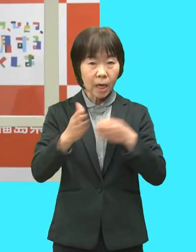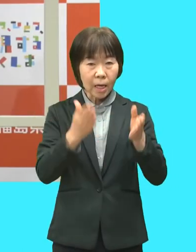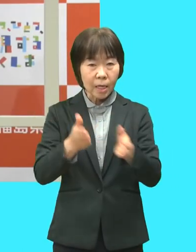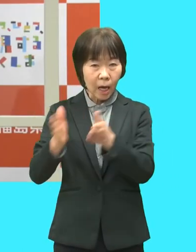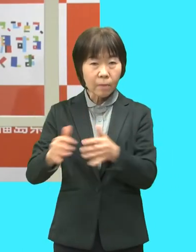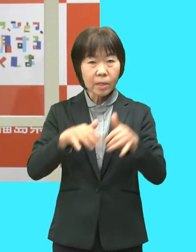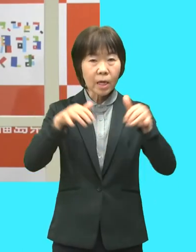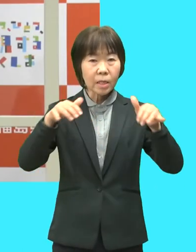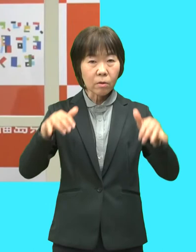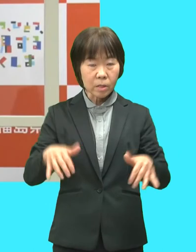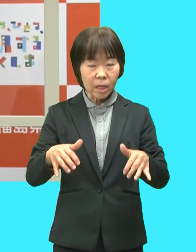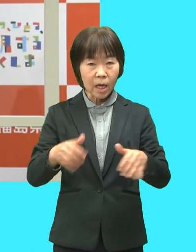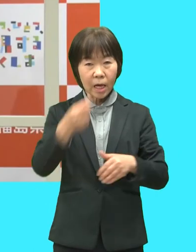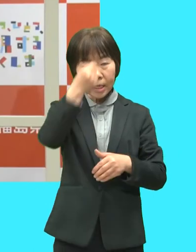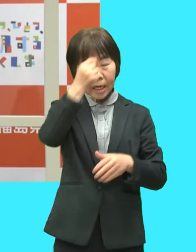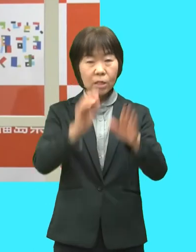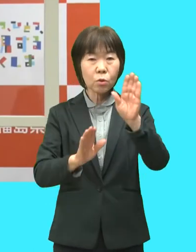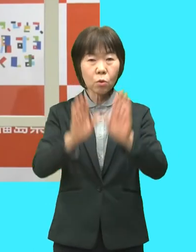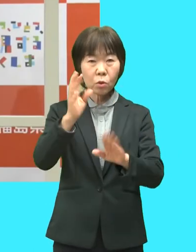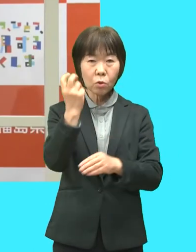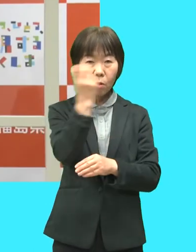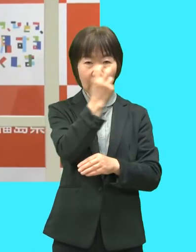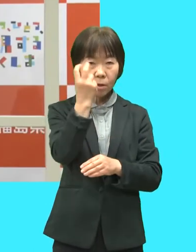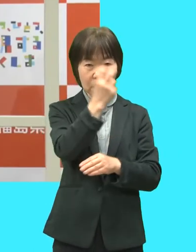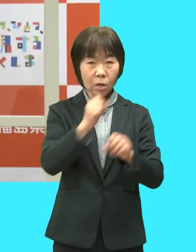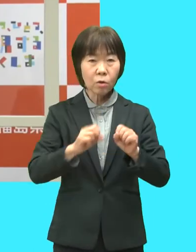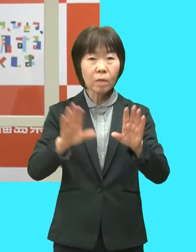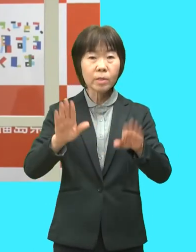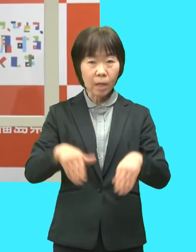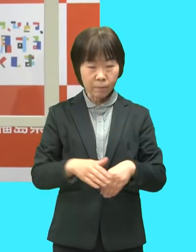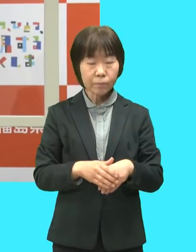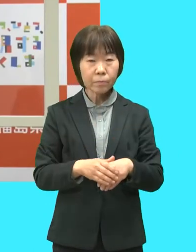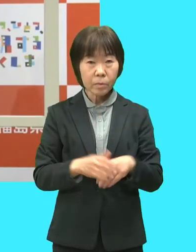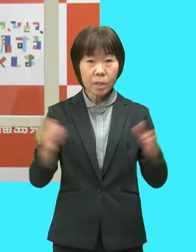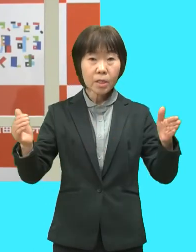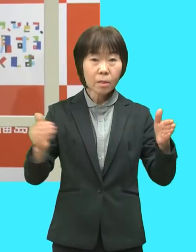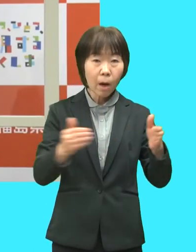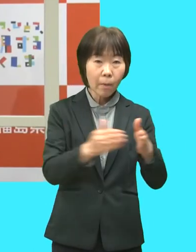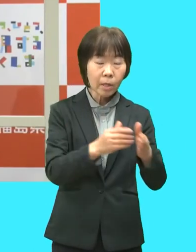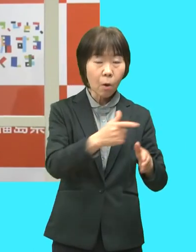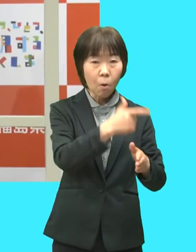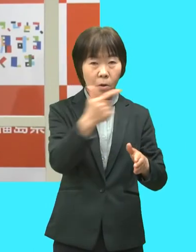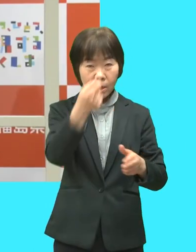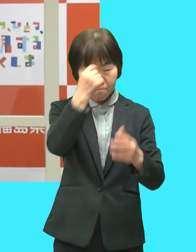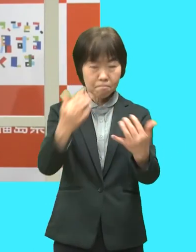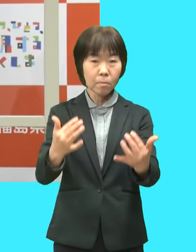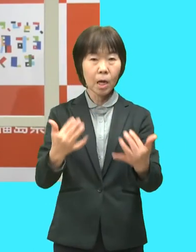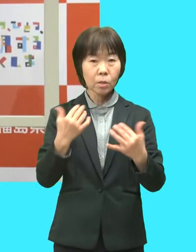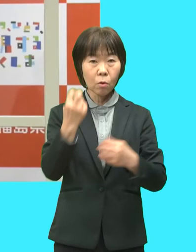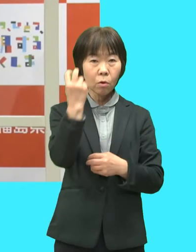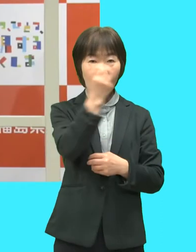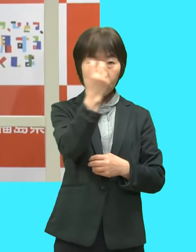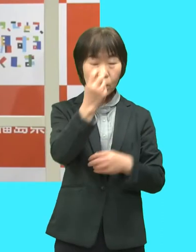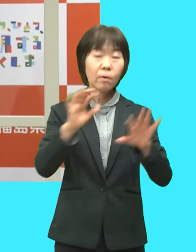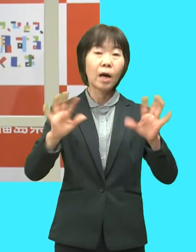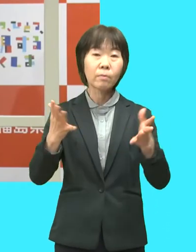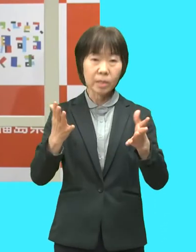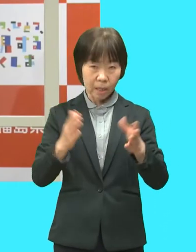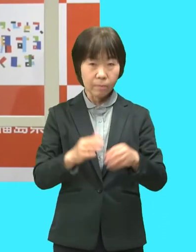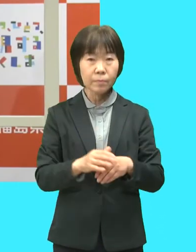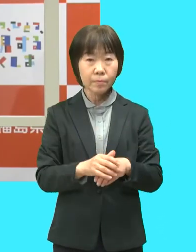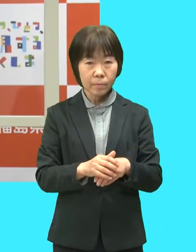って被害状況の確認を行いました。これまでのところ大きな被害は確認をされており